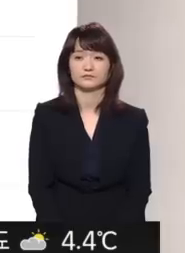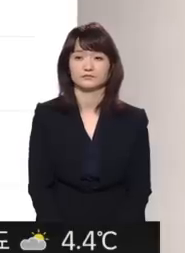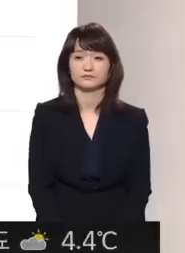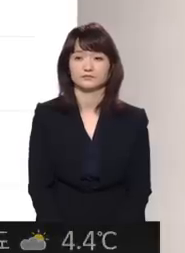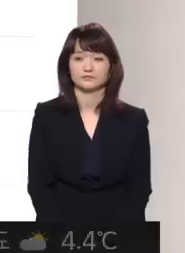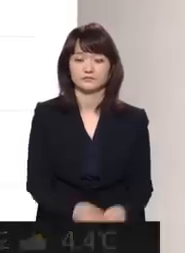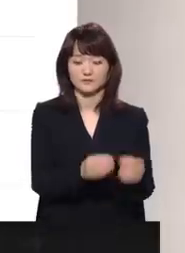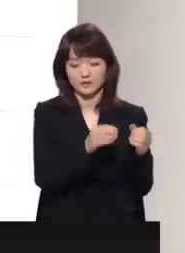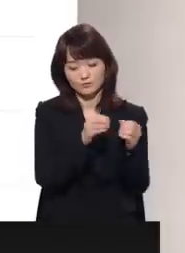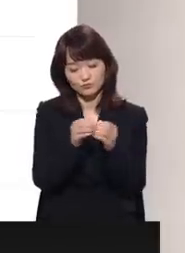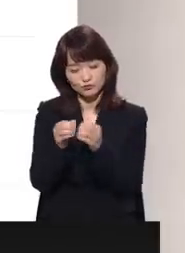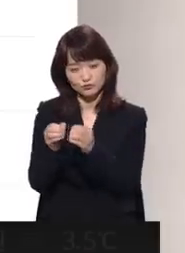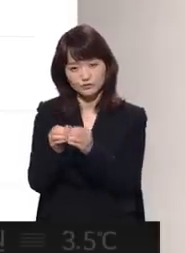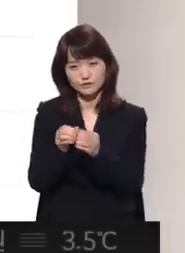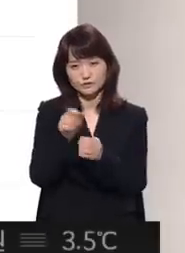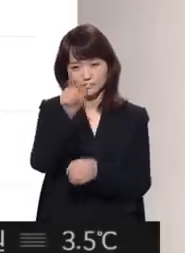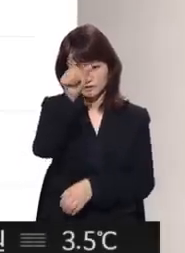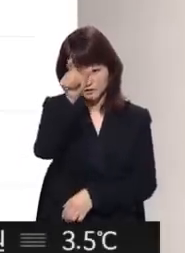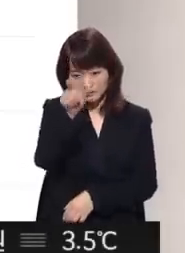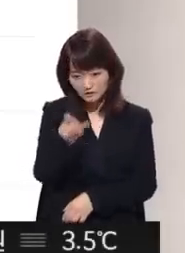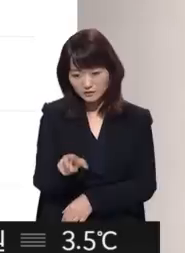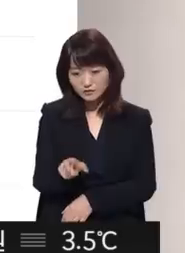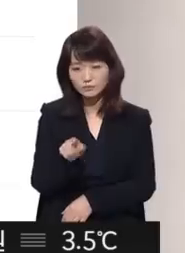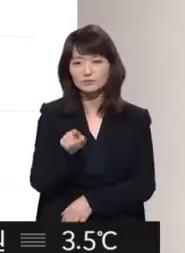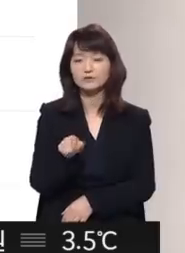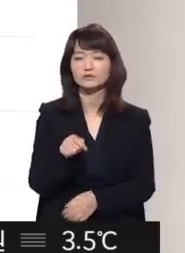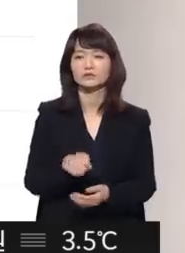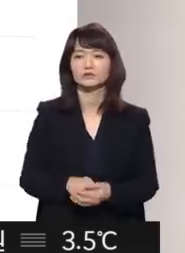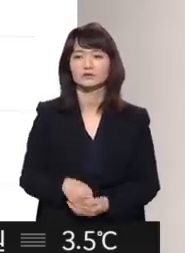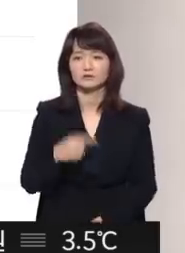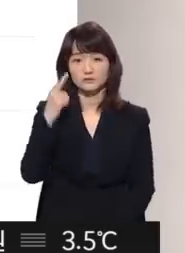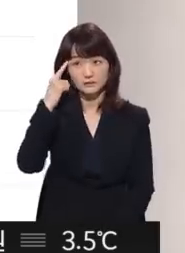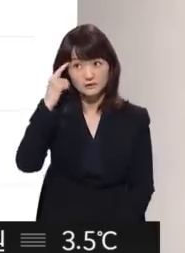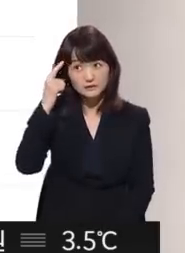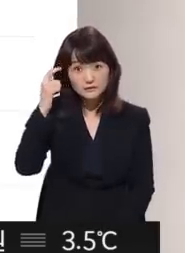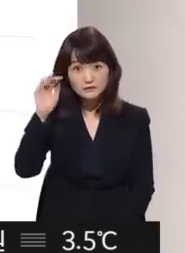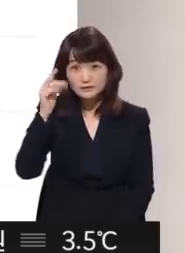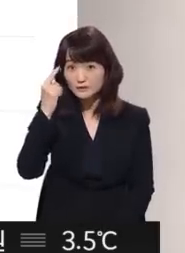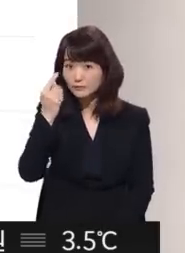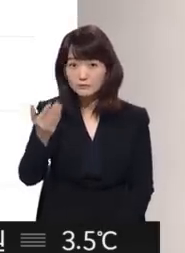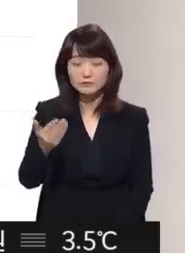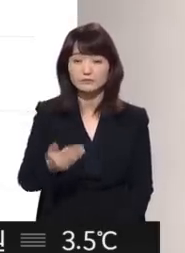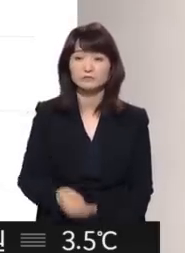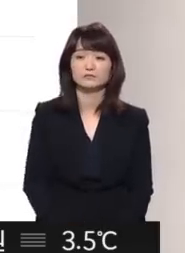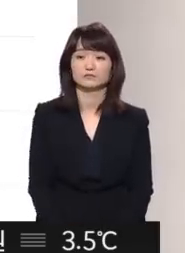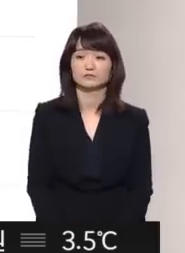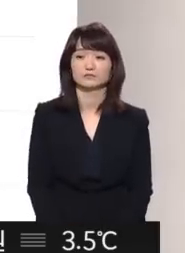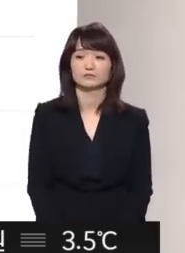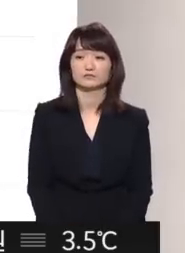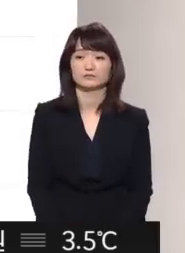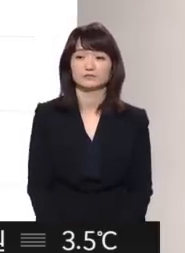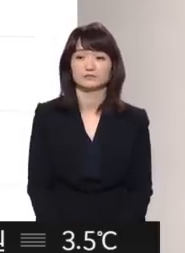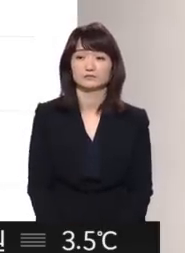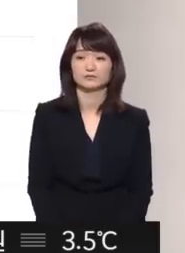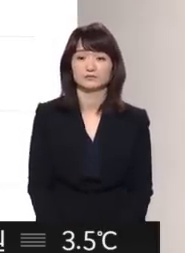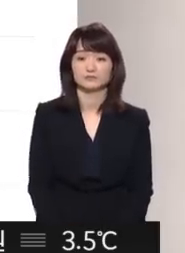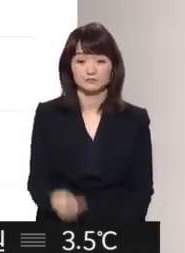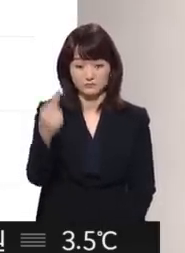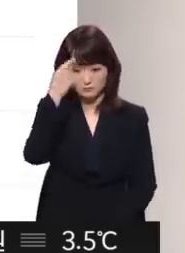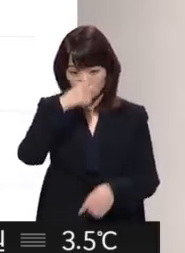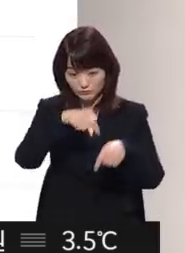적혀있는 문구가 이게 상상이 되십니까 이게 저게 저게 면접